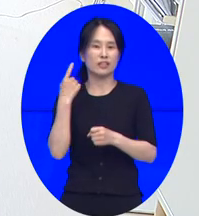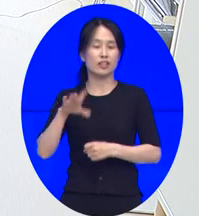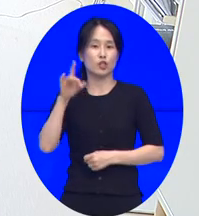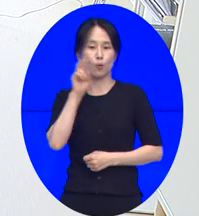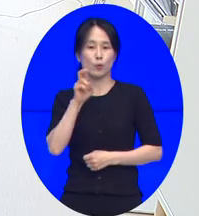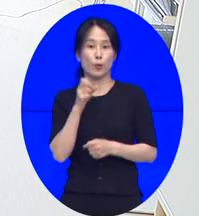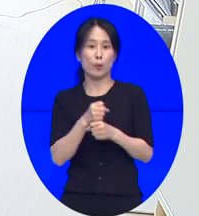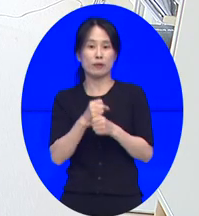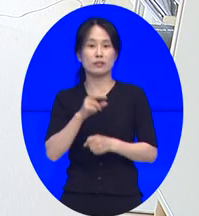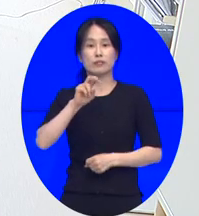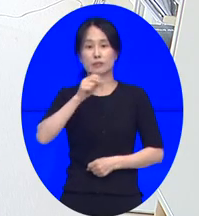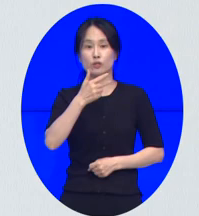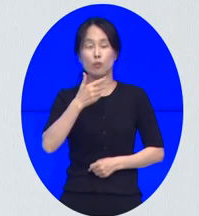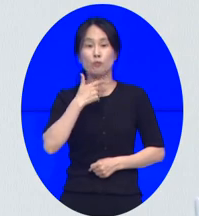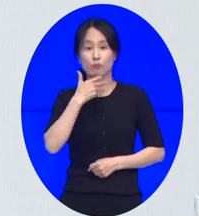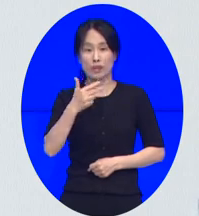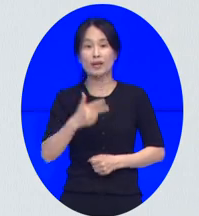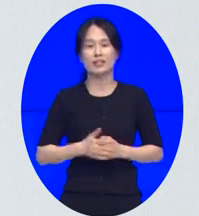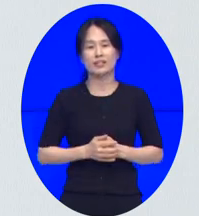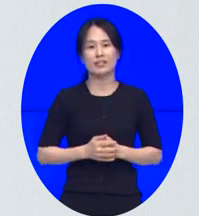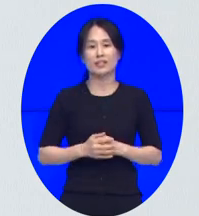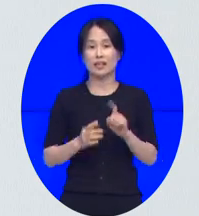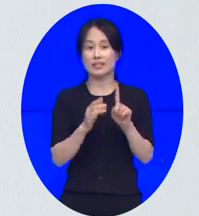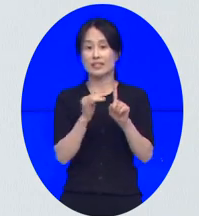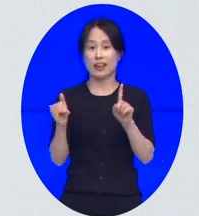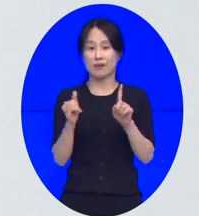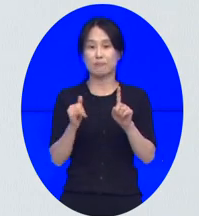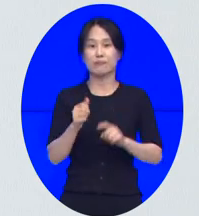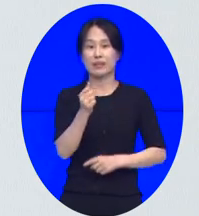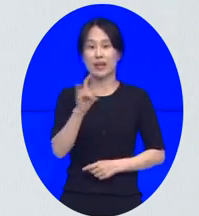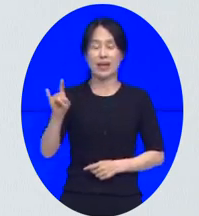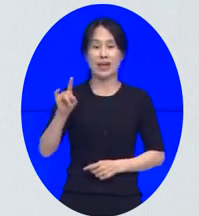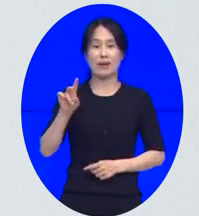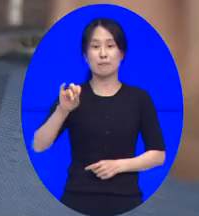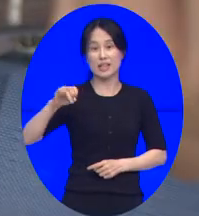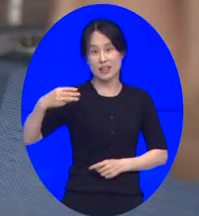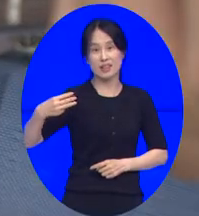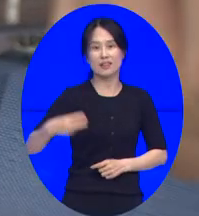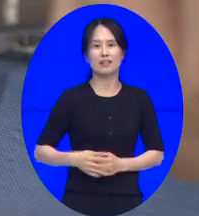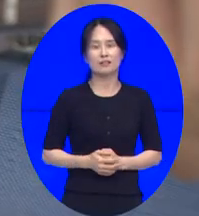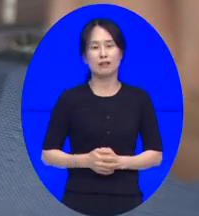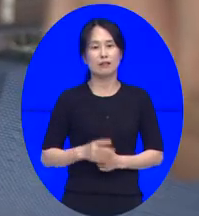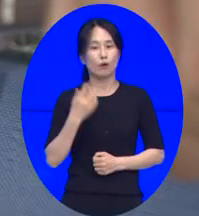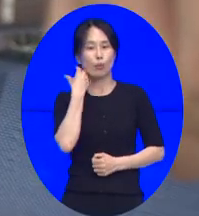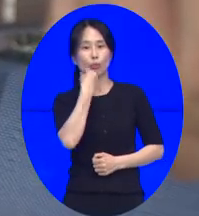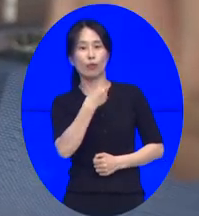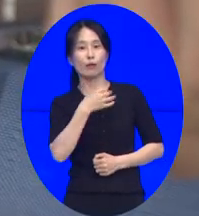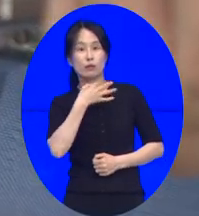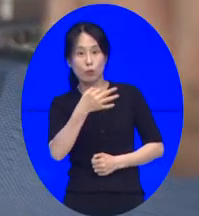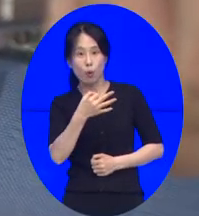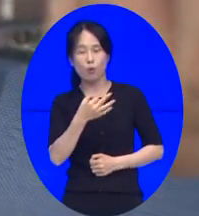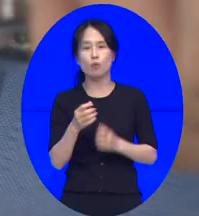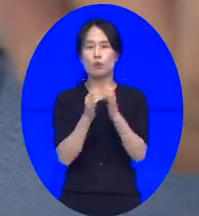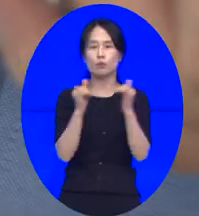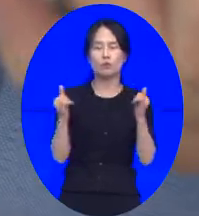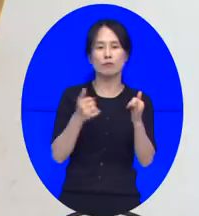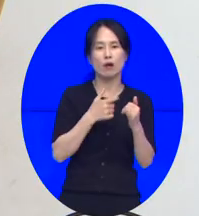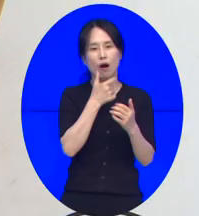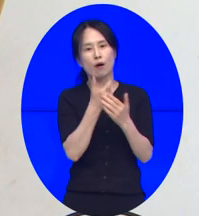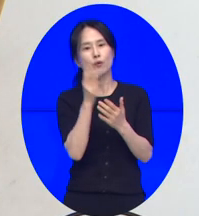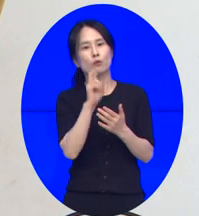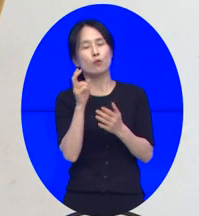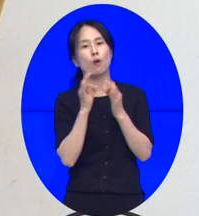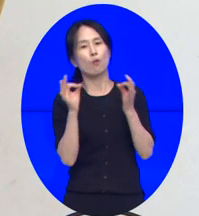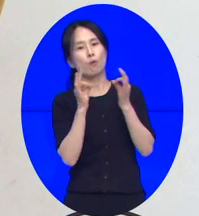지난해 첫 앨범을 낸 27살의 1인 청년 밴드 해밀 씨. 매력적인 음색으로 사람들에게 여러